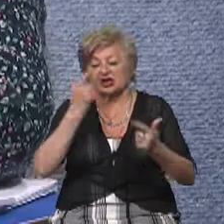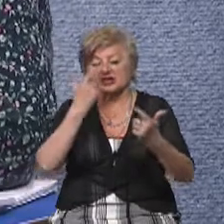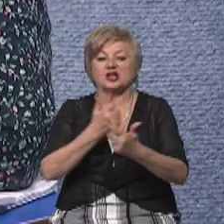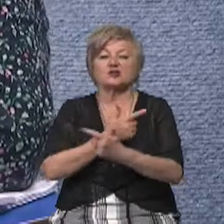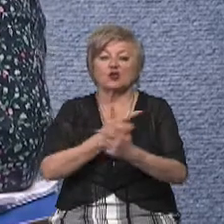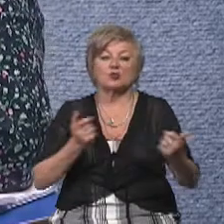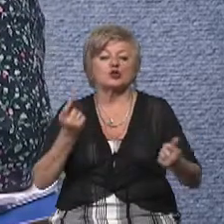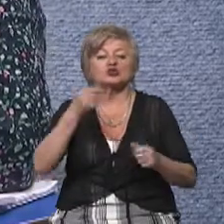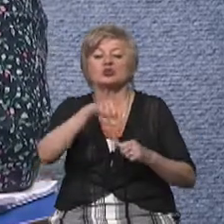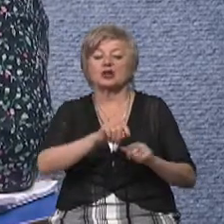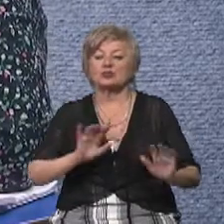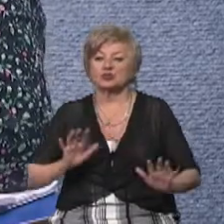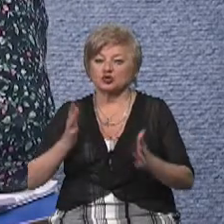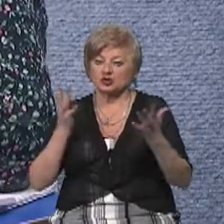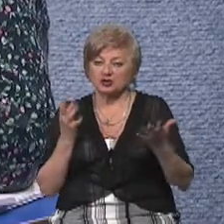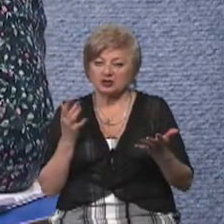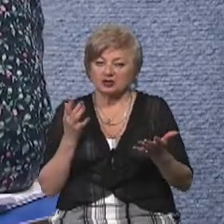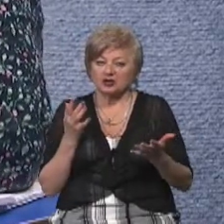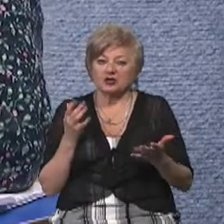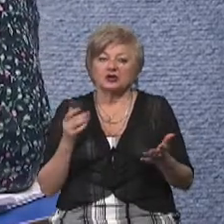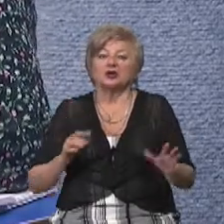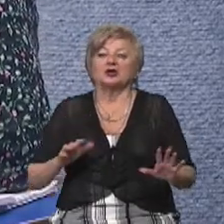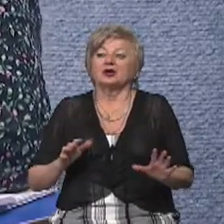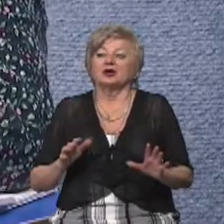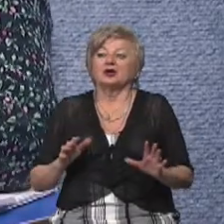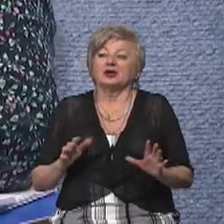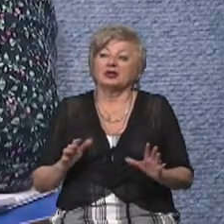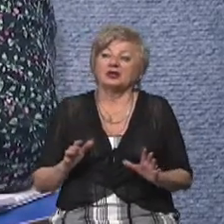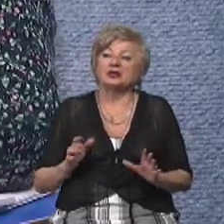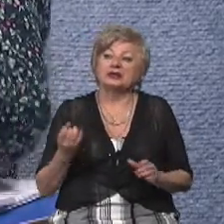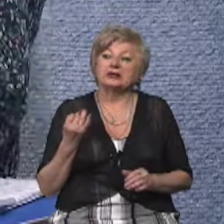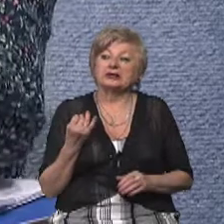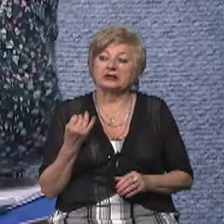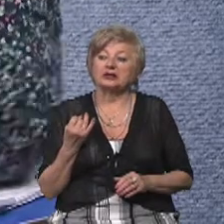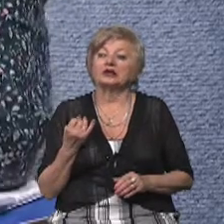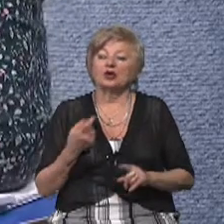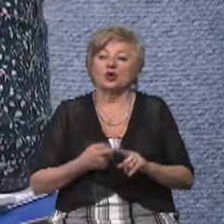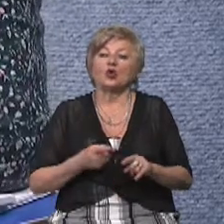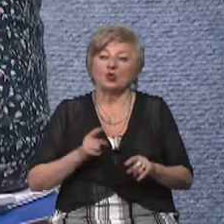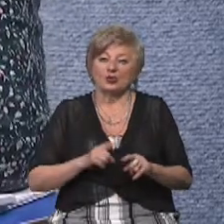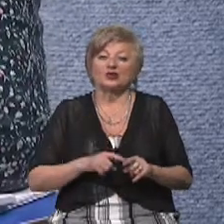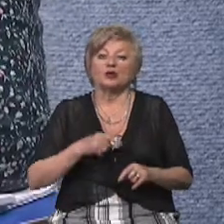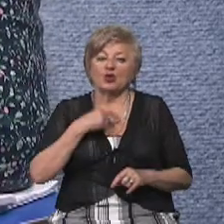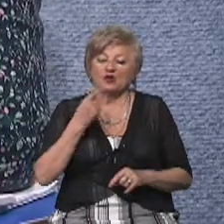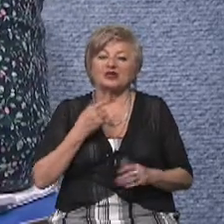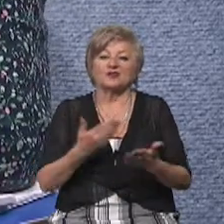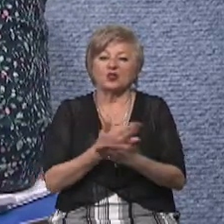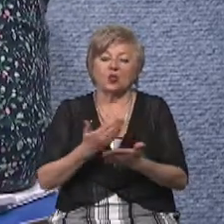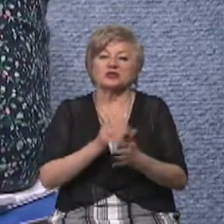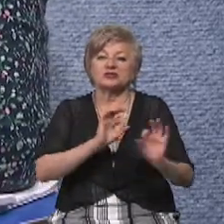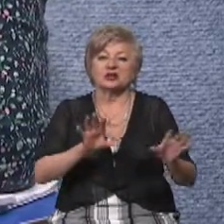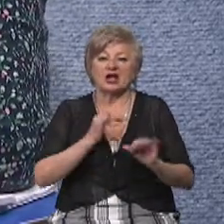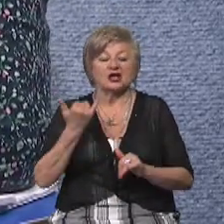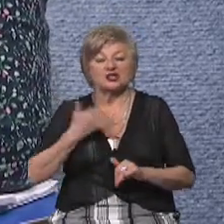інформації про те, що там відбулося. Зустріч відбулася не з пані Слип'ян, і про це йшлося в наших новинних матеріалах, а ми